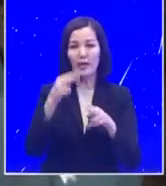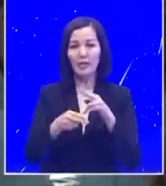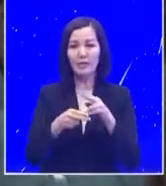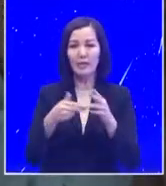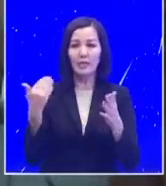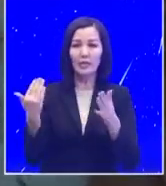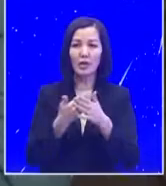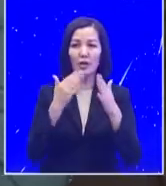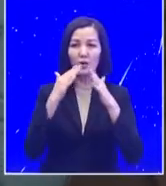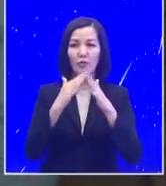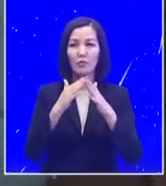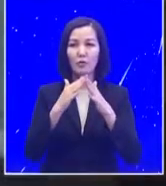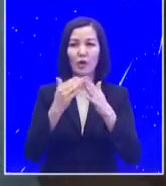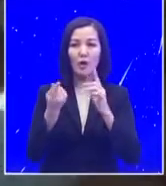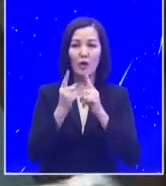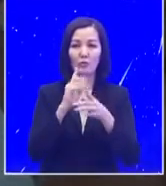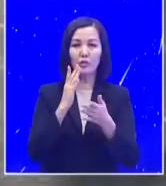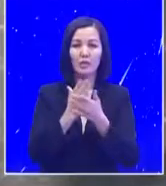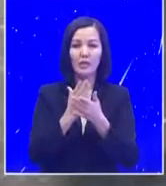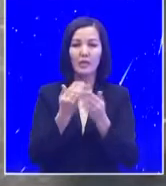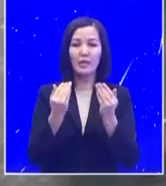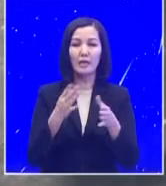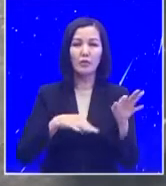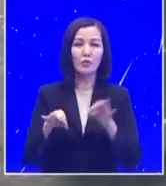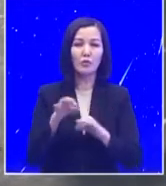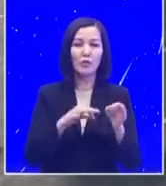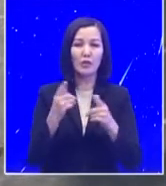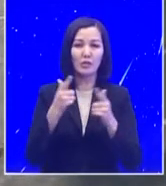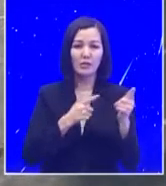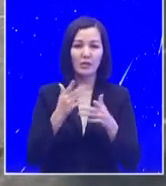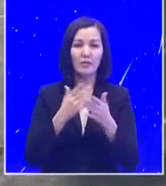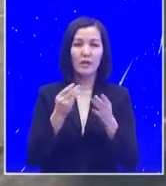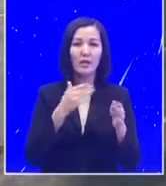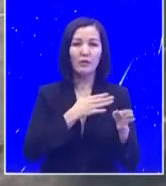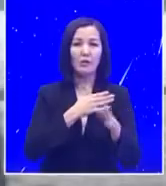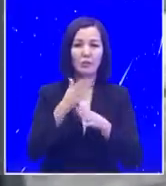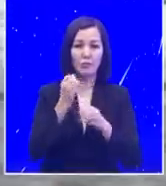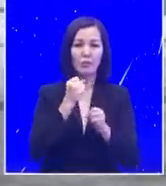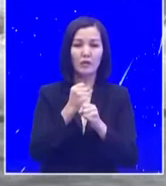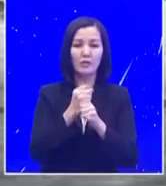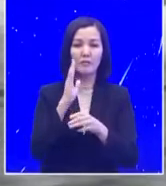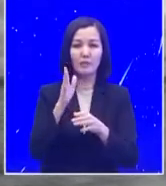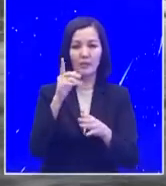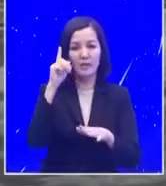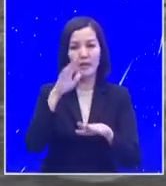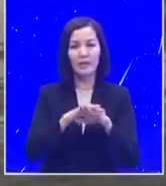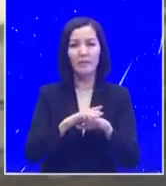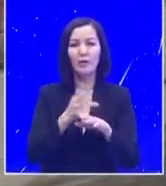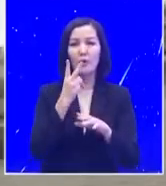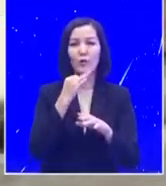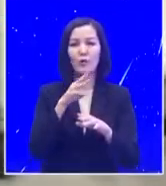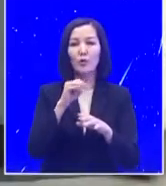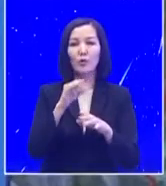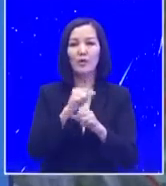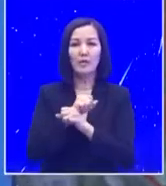Жаңа бағдарламамен қолға алынатын жұмыстың қазір жобалары жасалып жатыр. Қаржы бөліп оны жасаймыз, деді әкім. Мұнан соң Үйтас саяжайына